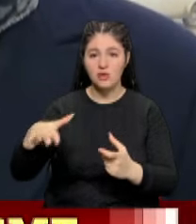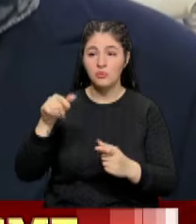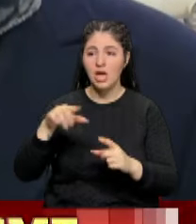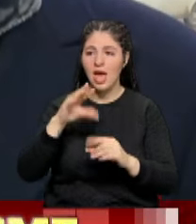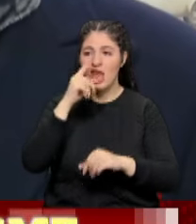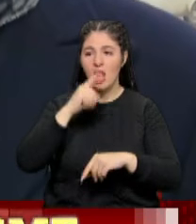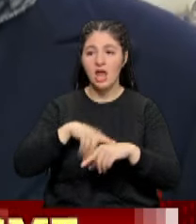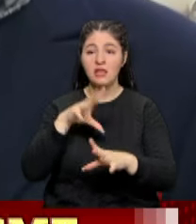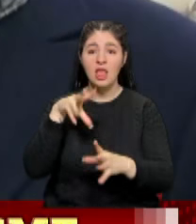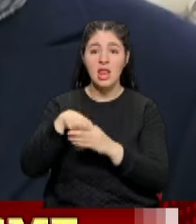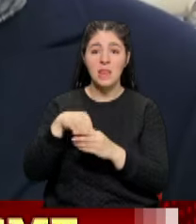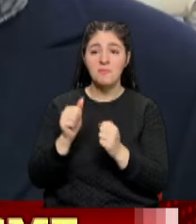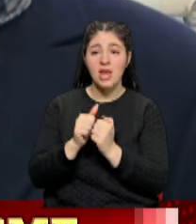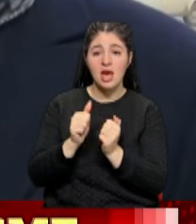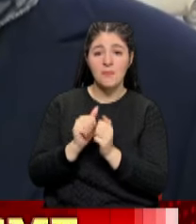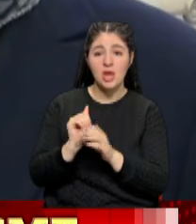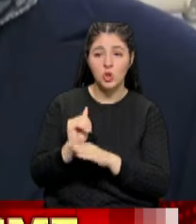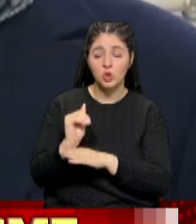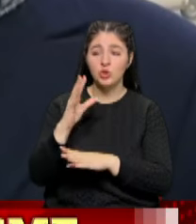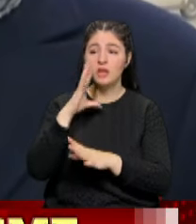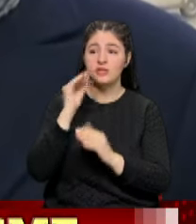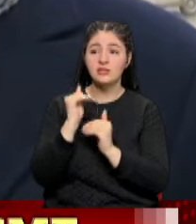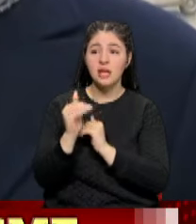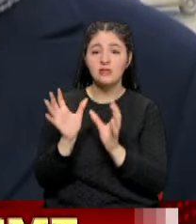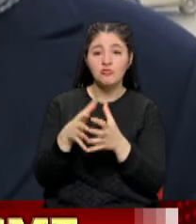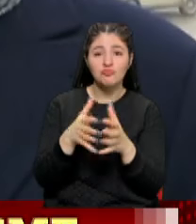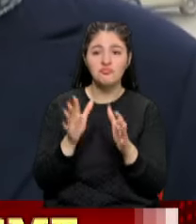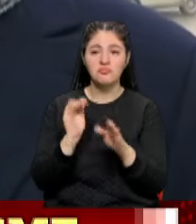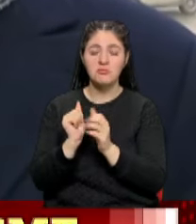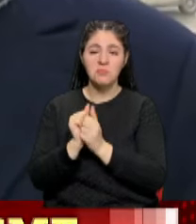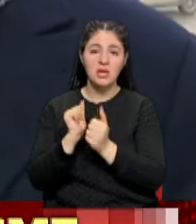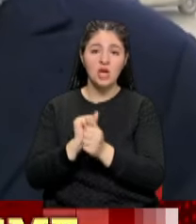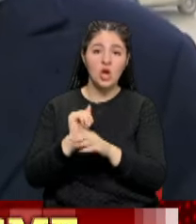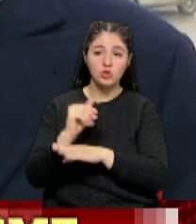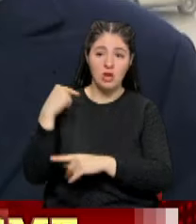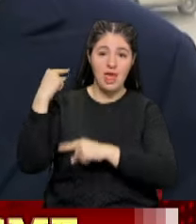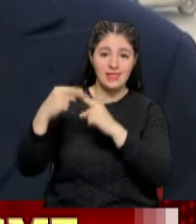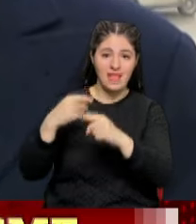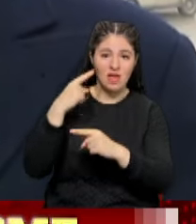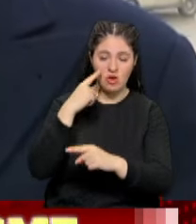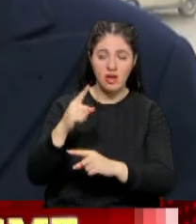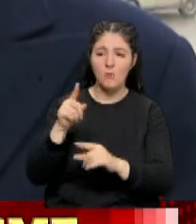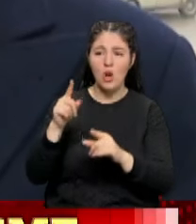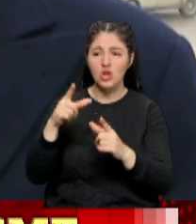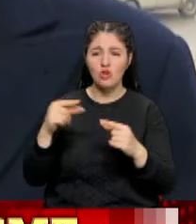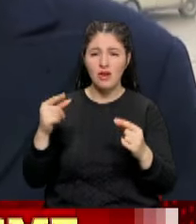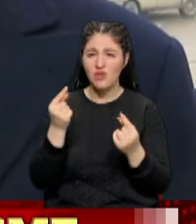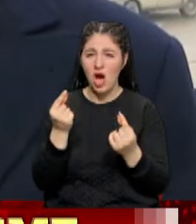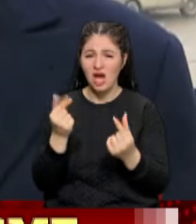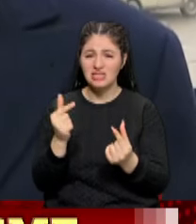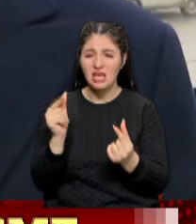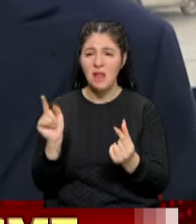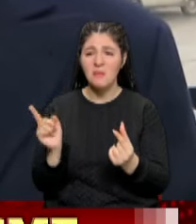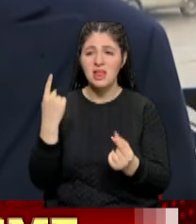her inanç bir arada, her insan kitlesi bir arada. Böylesi bir coğrafya dünyada çok